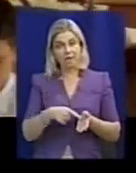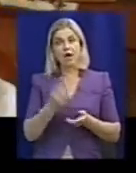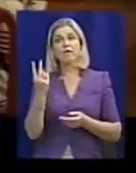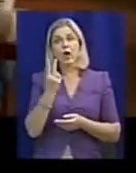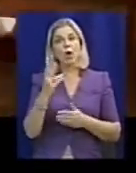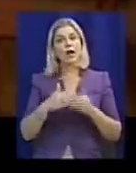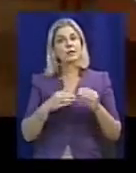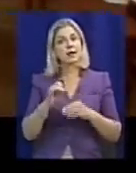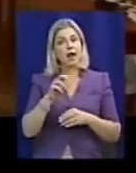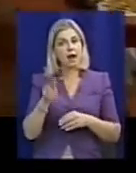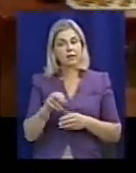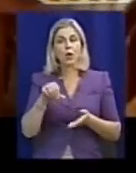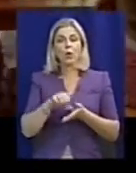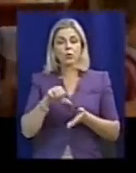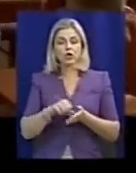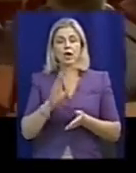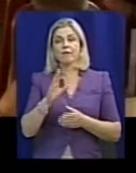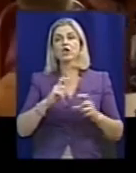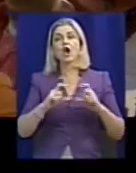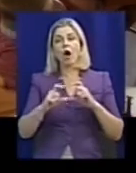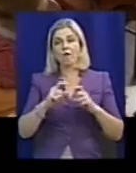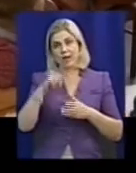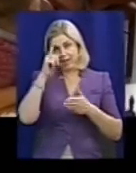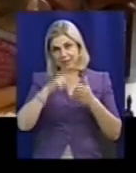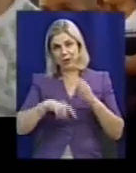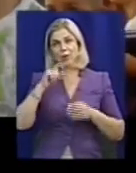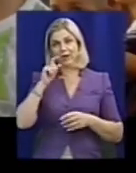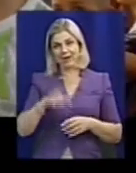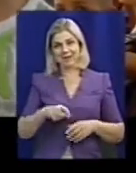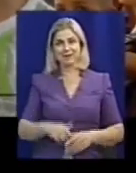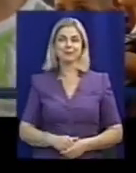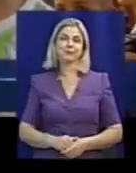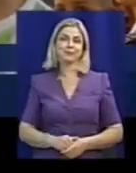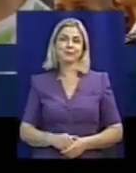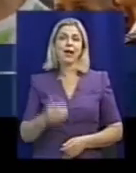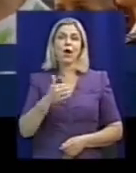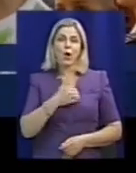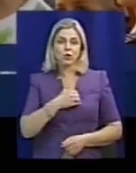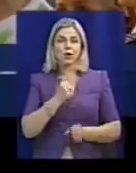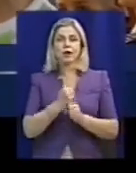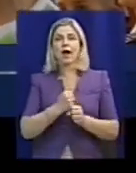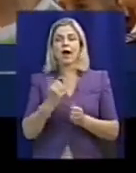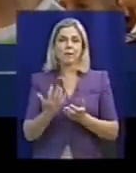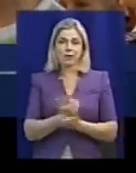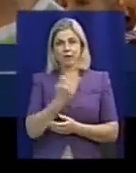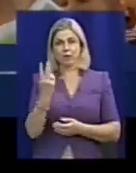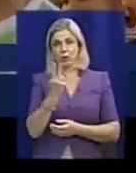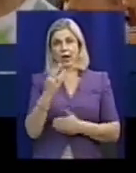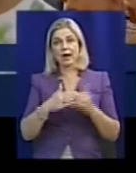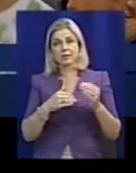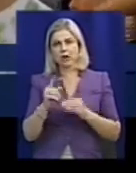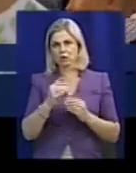2-й розряд. Бере участь у турнірі «Шахові надії України». Я хочу з запрацювати другий розряд, щоб йти